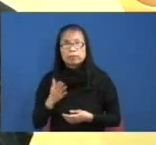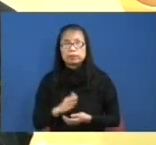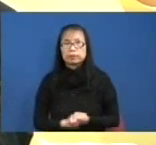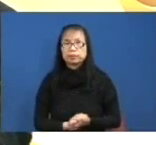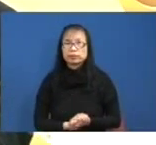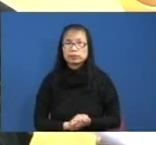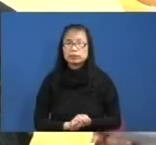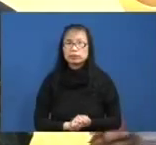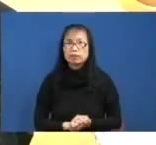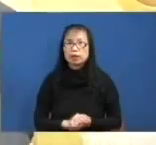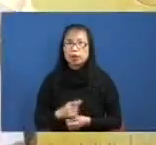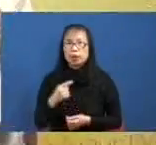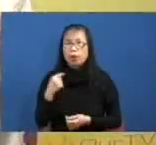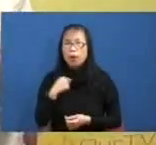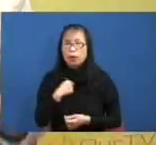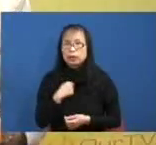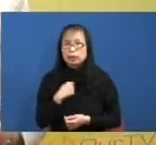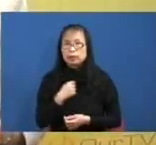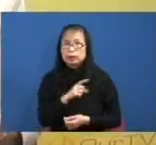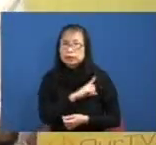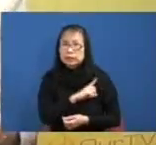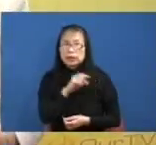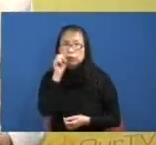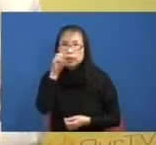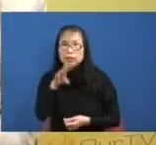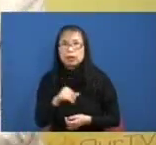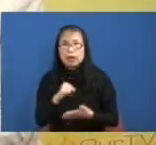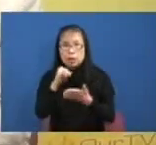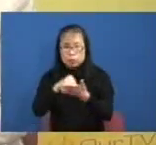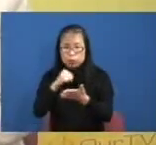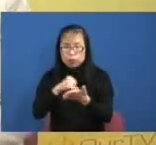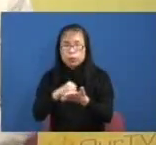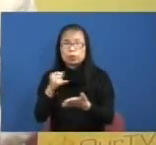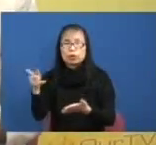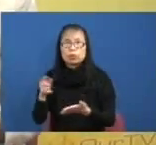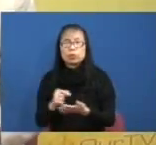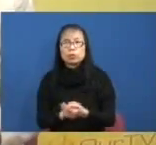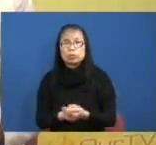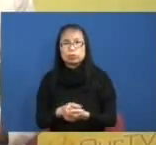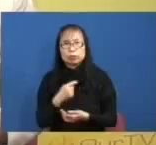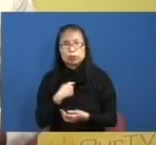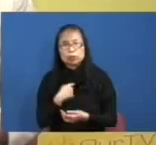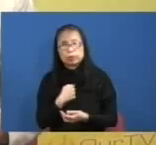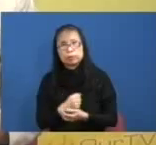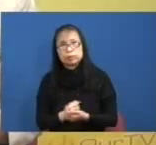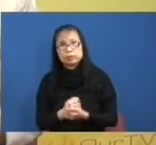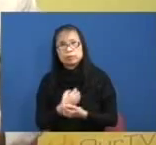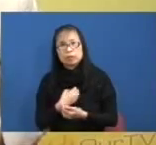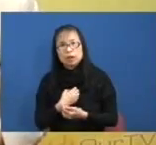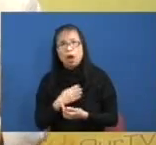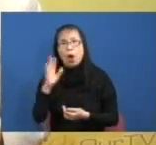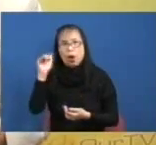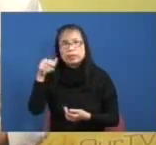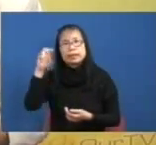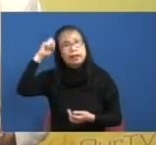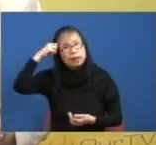嘅。即係我就算我自己咁睇咧，即係税基嗰度咧，我反而就。 會覺得是可以